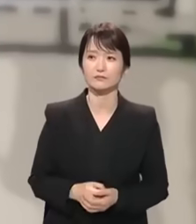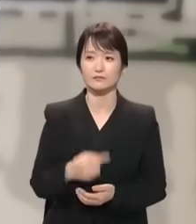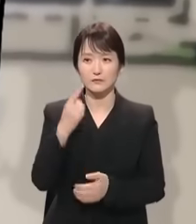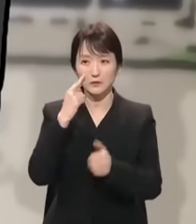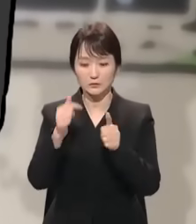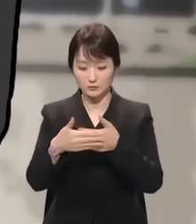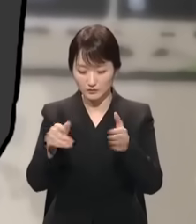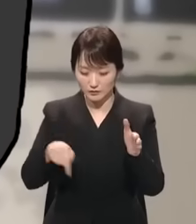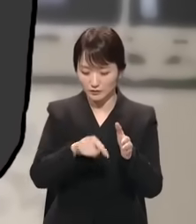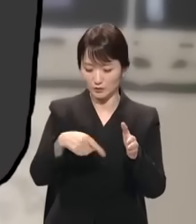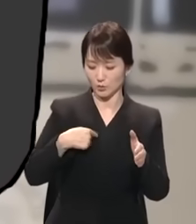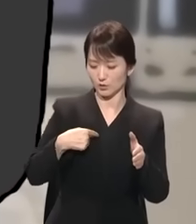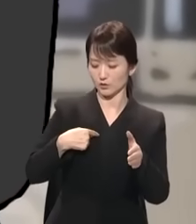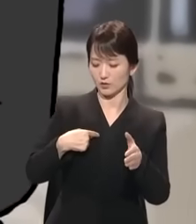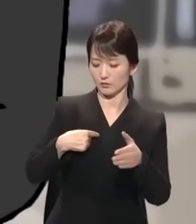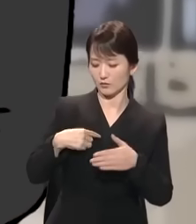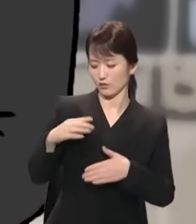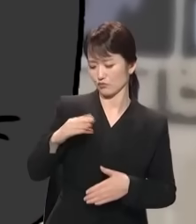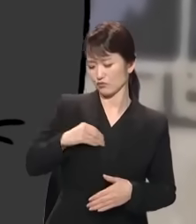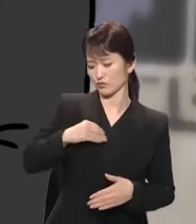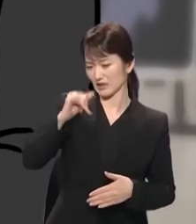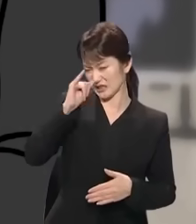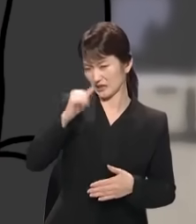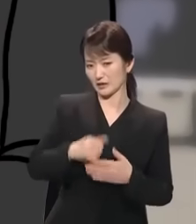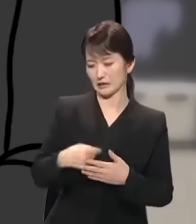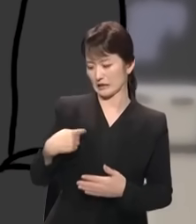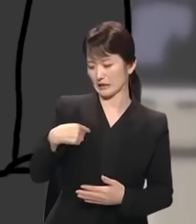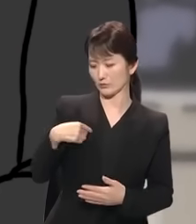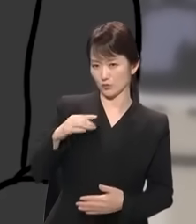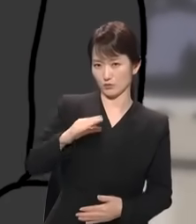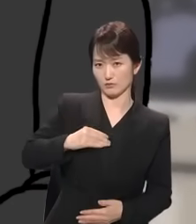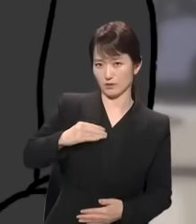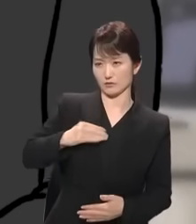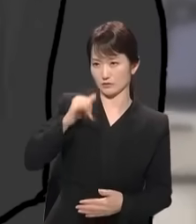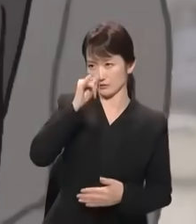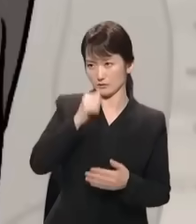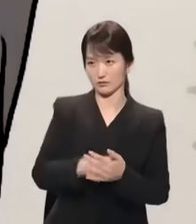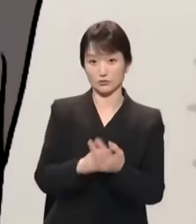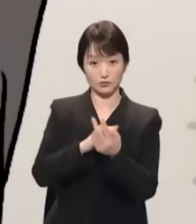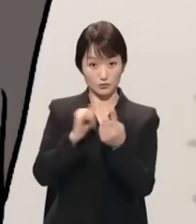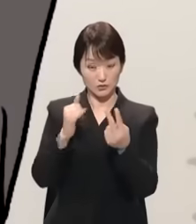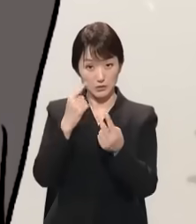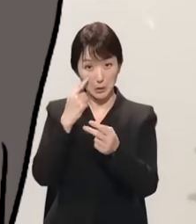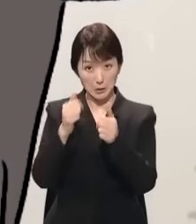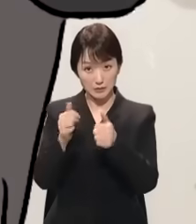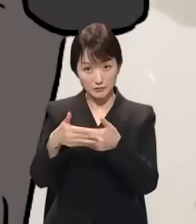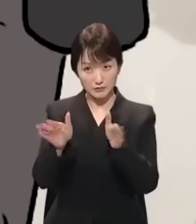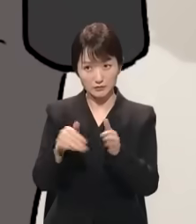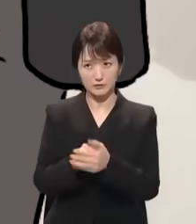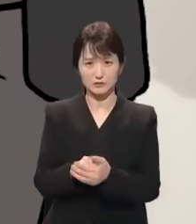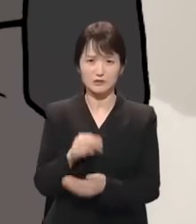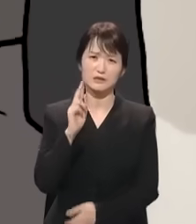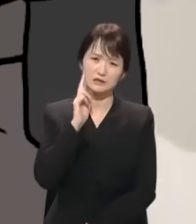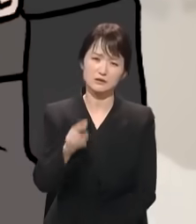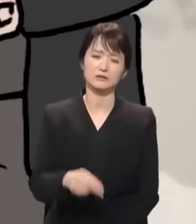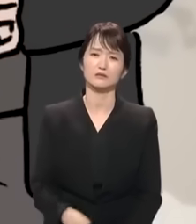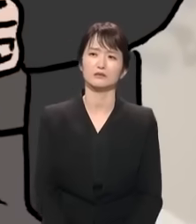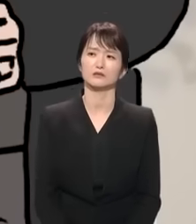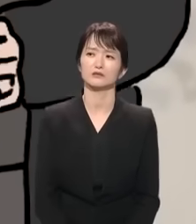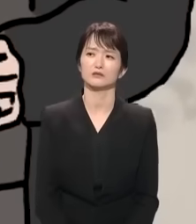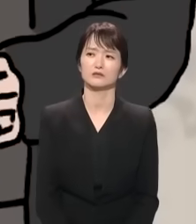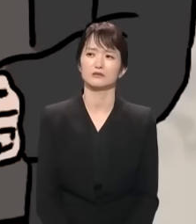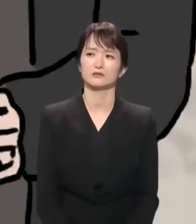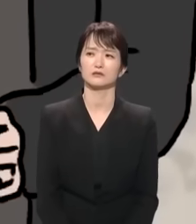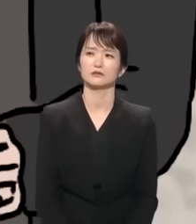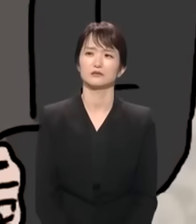묻은 거 있다라면서 가슴 쪽을 만졌다고 하고요 두 사람만 실험실에 있었을 때는 정도가 훨씬 더 심각해졌다라고 그렇게 주장하고